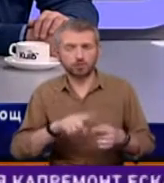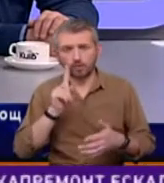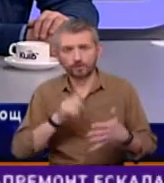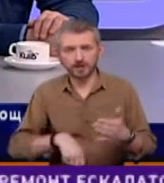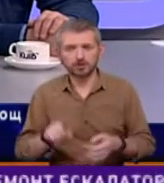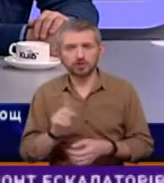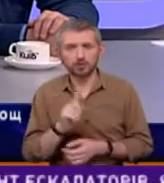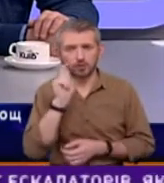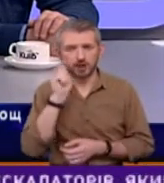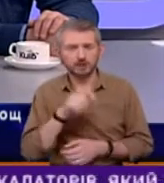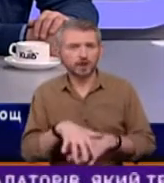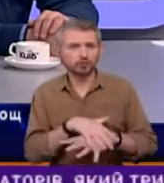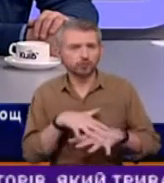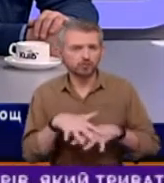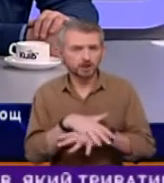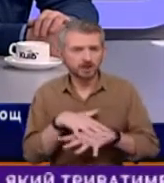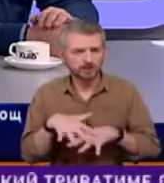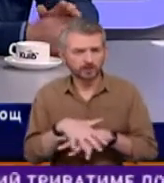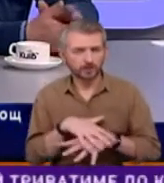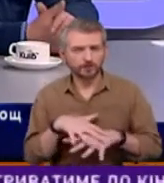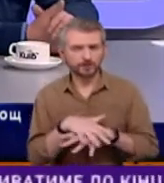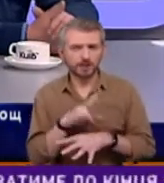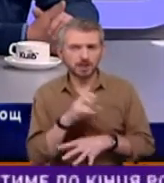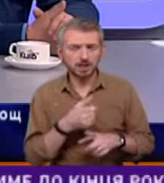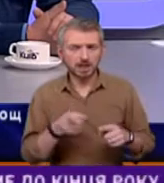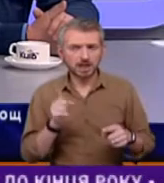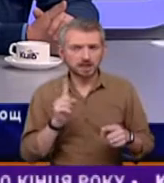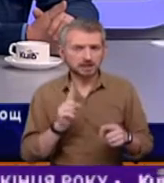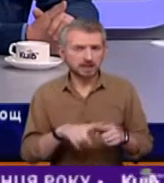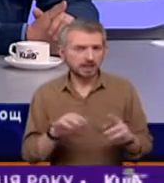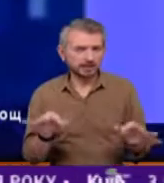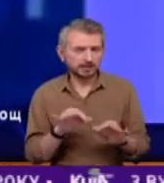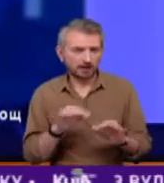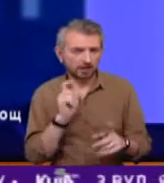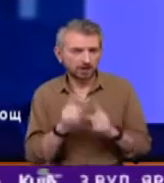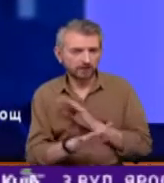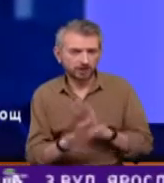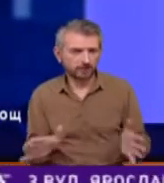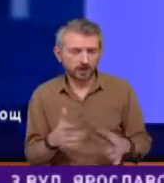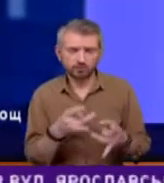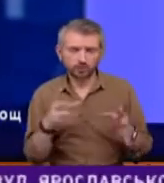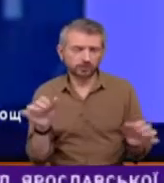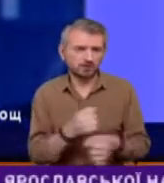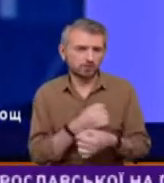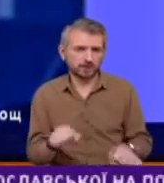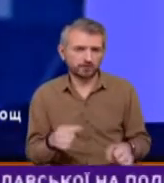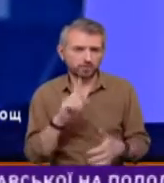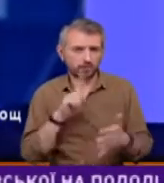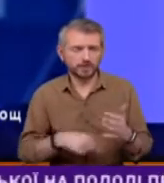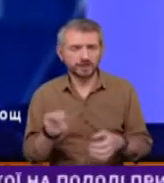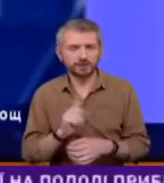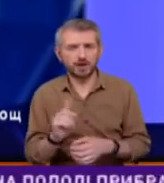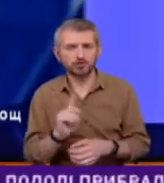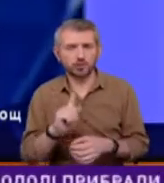що українське суспільство на це аж ніяк не відреагувала, ну, просто неможливо. Повірити в те,